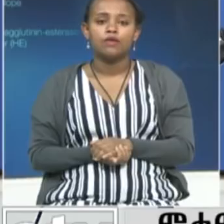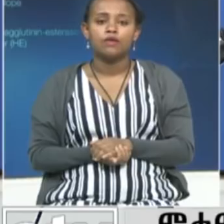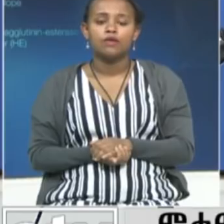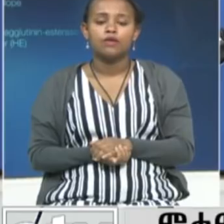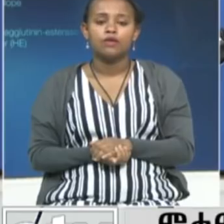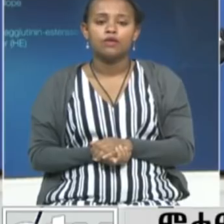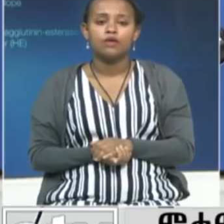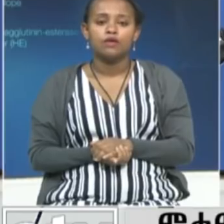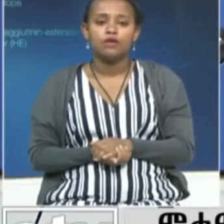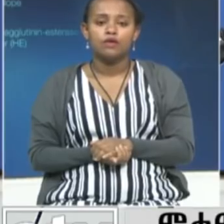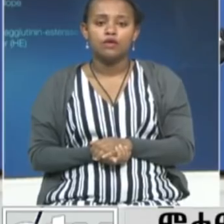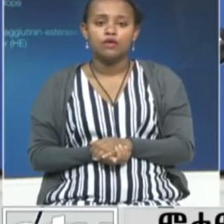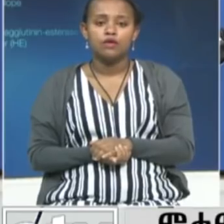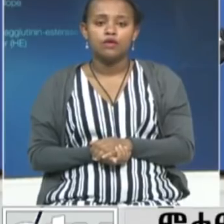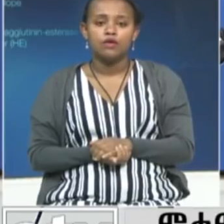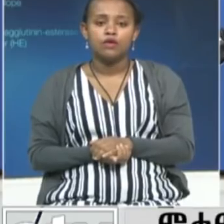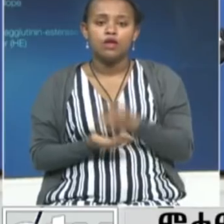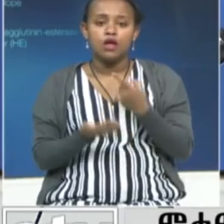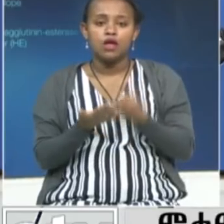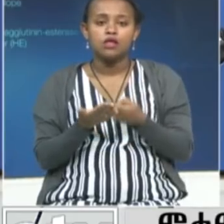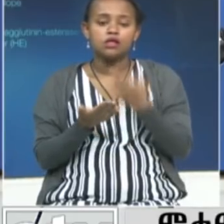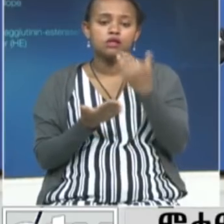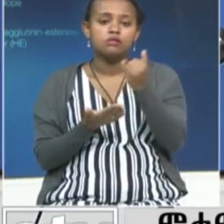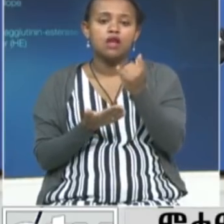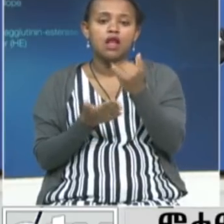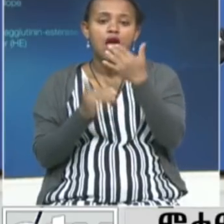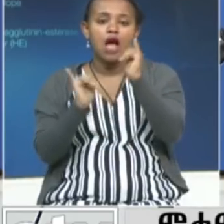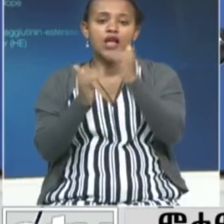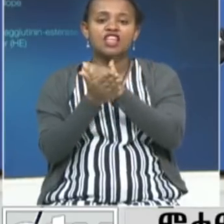ያህል ቀርፈዋል ይህንን በማለት